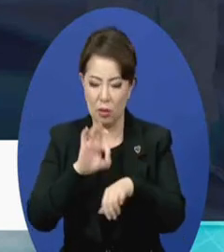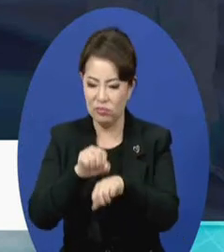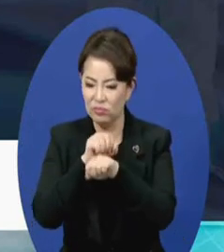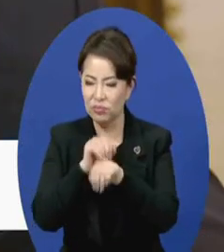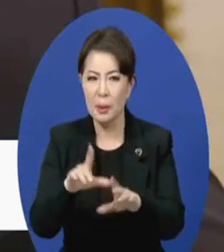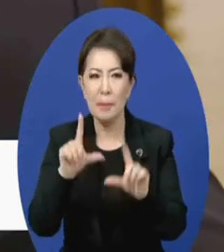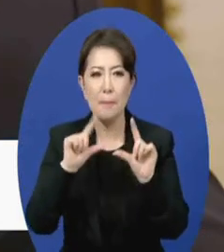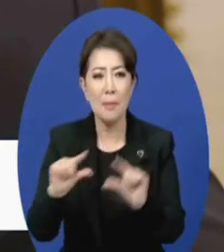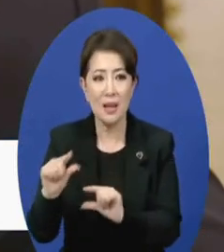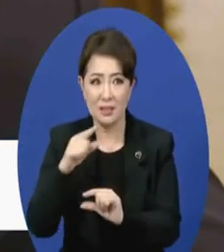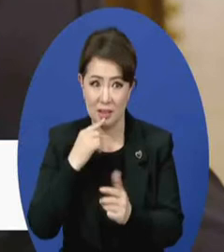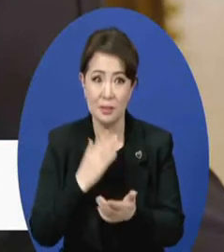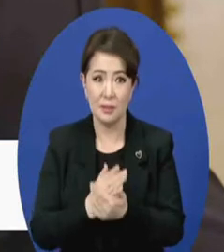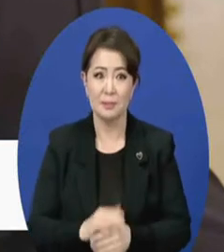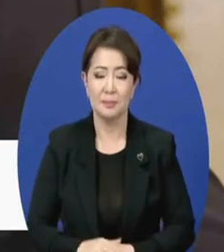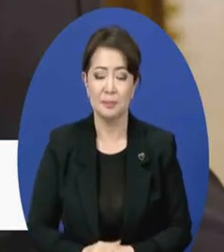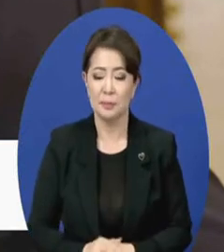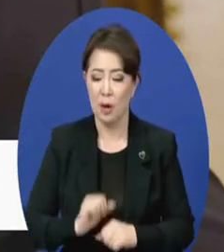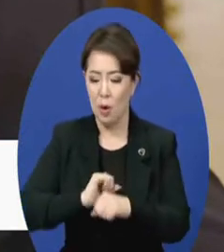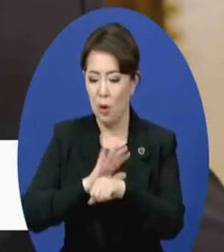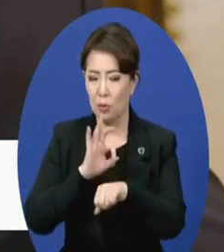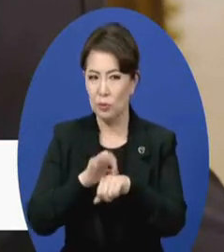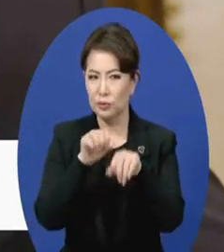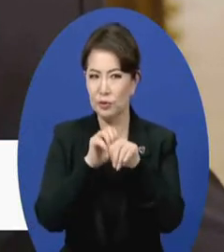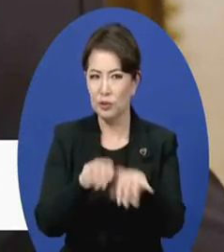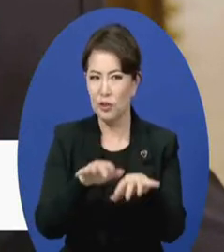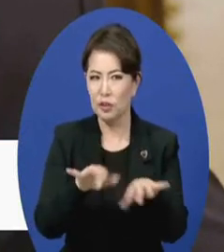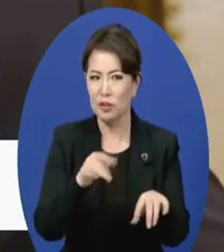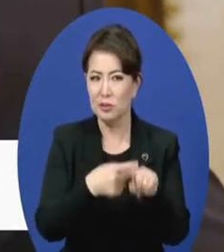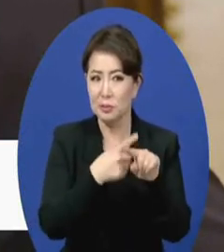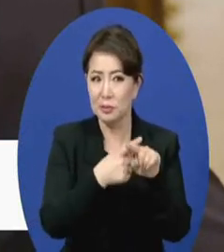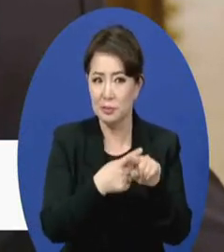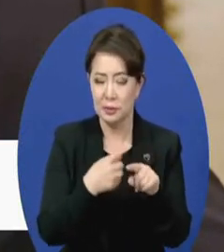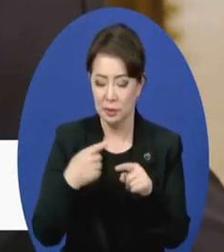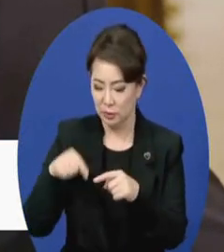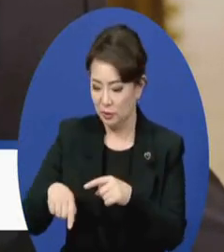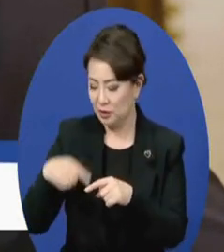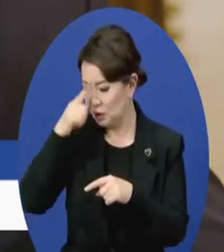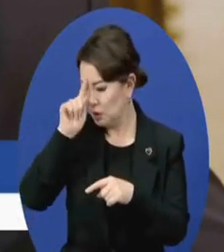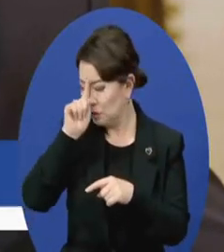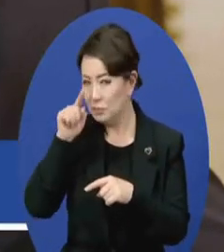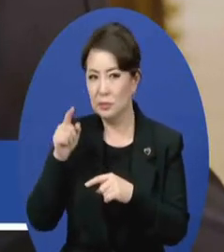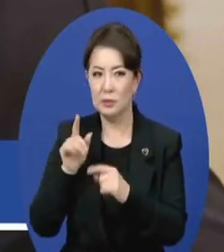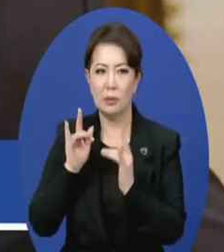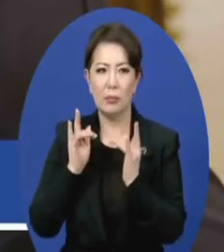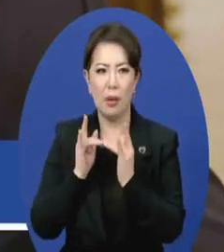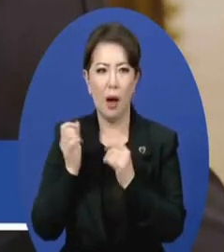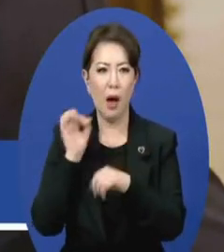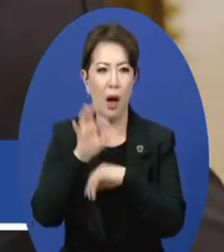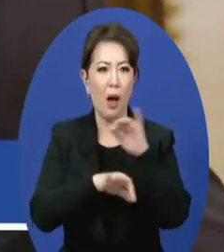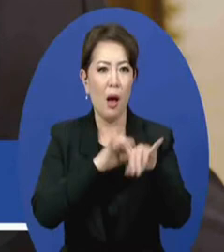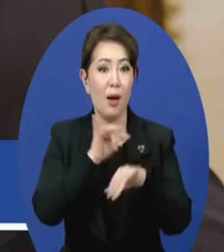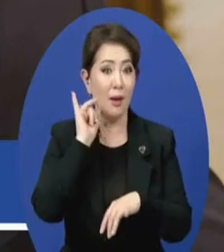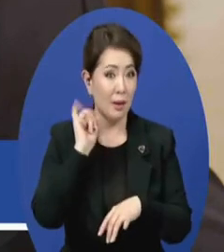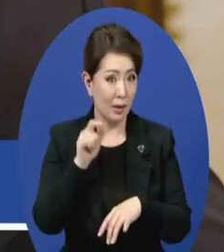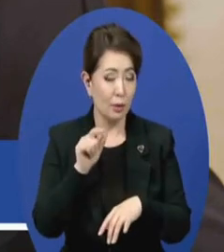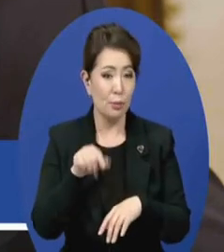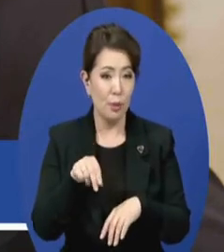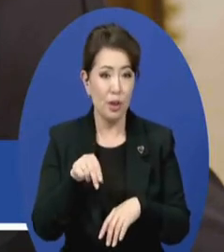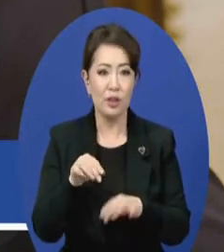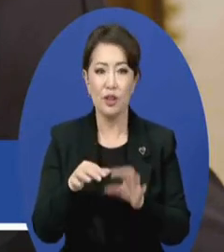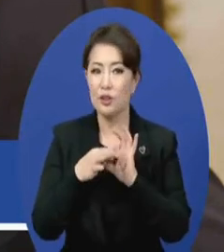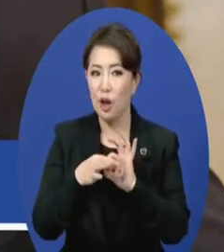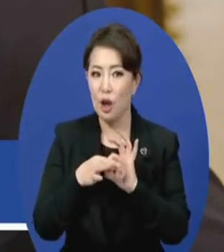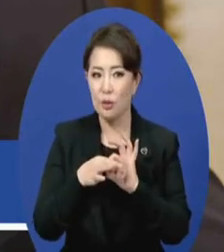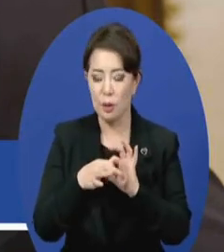үтсэн байна. Тохиолдлын тоо их тусан бол эмнэлэгт эмнэлгийн орон дээр бол ачаал нэмэгдэнэ. За үүнийгээ